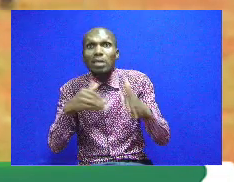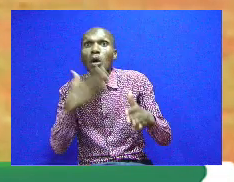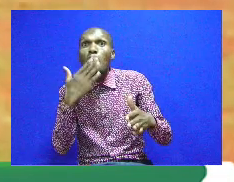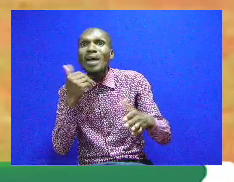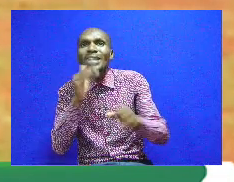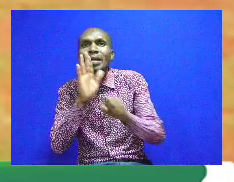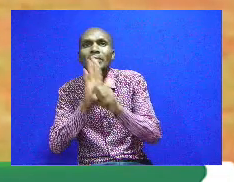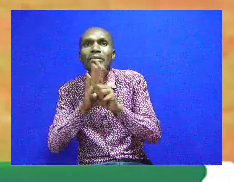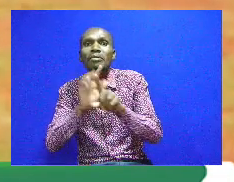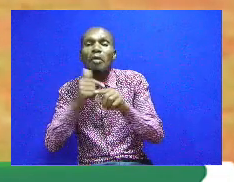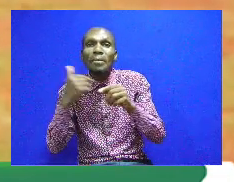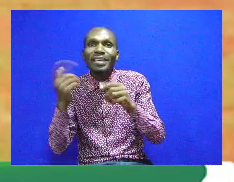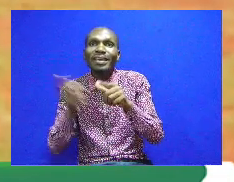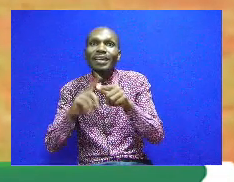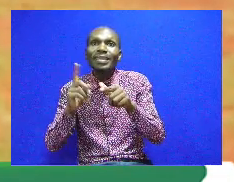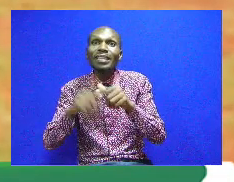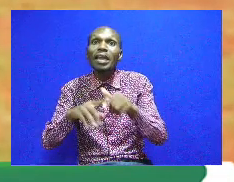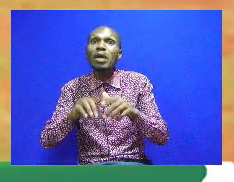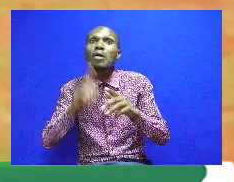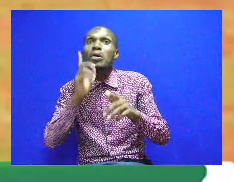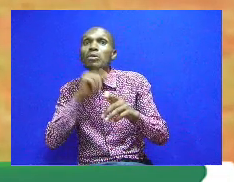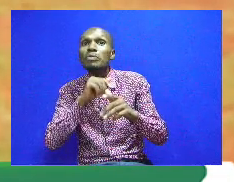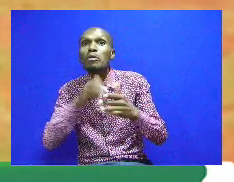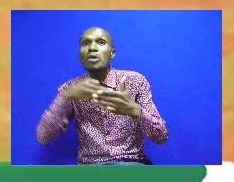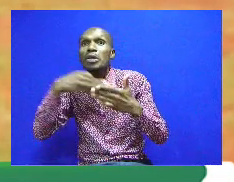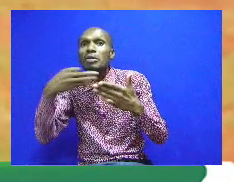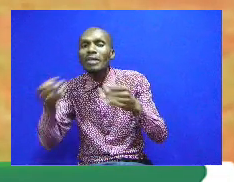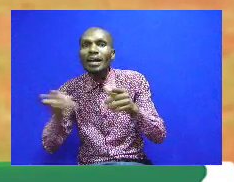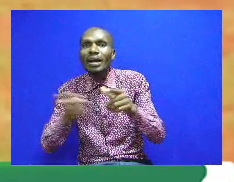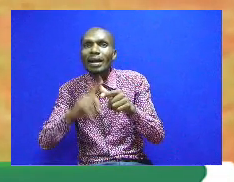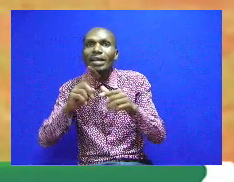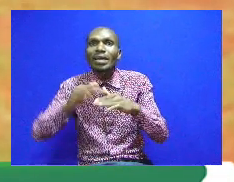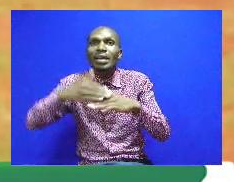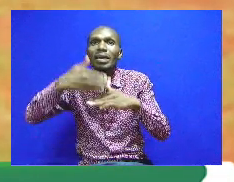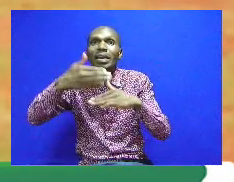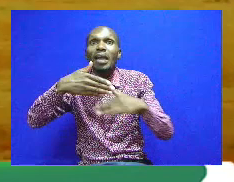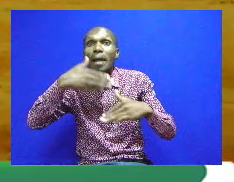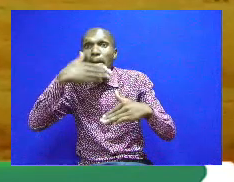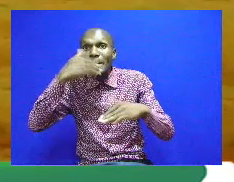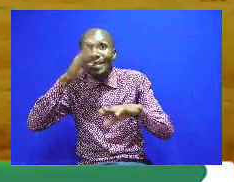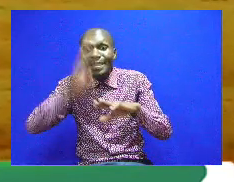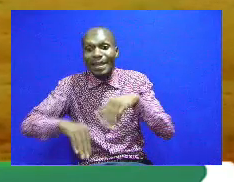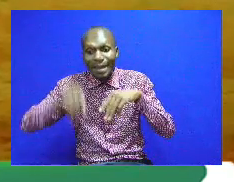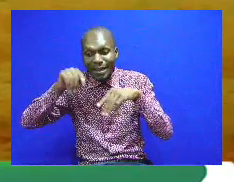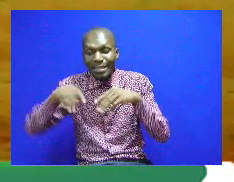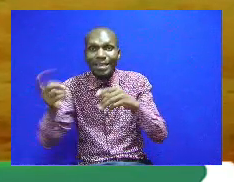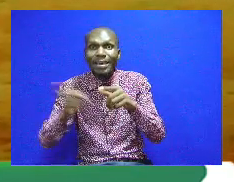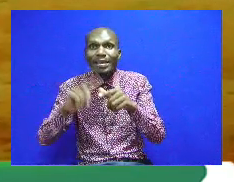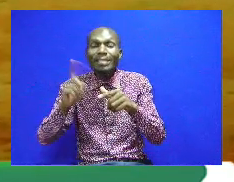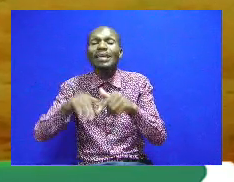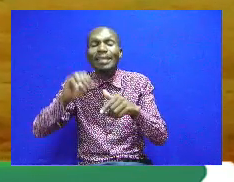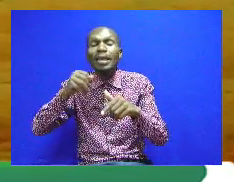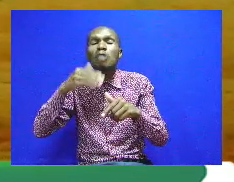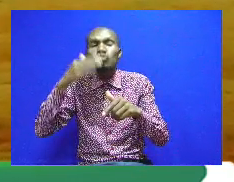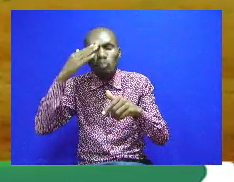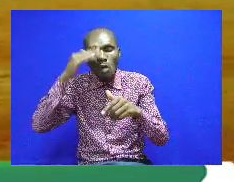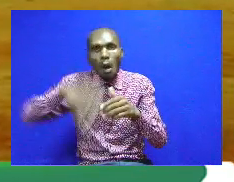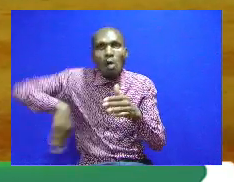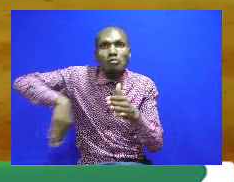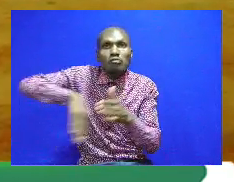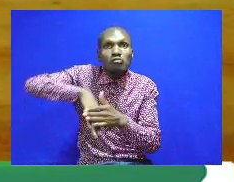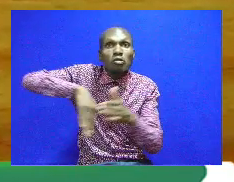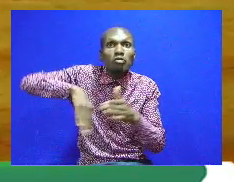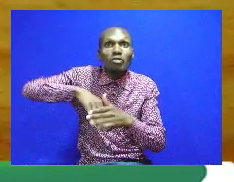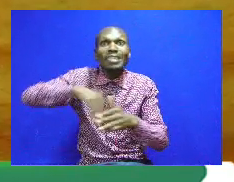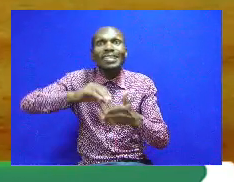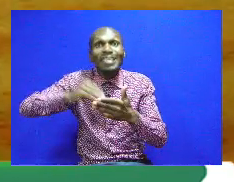kwetu ikatutoka. So I believe next season itakuwa better kushinda hii season. Yeah, unajua football ni learning